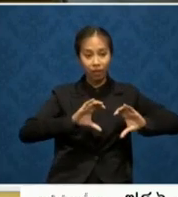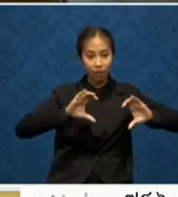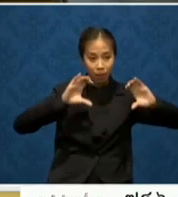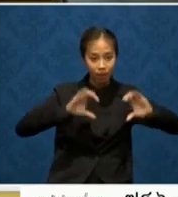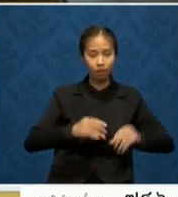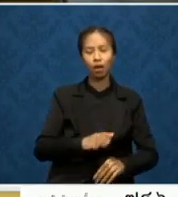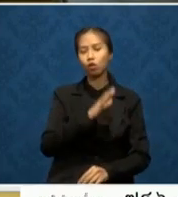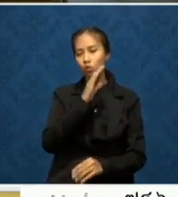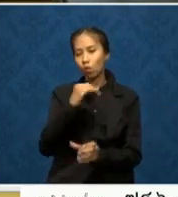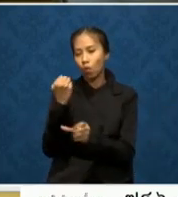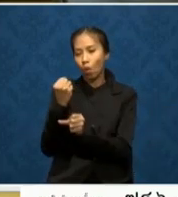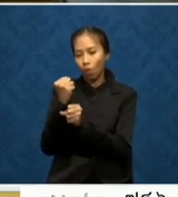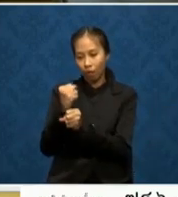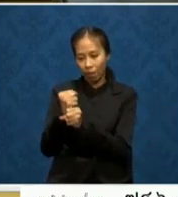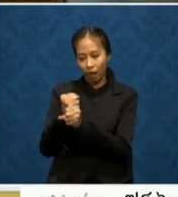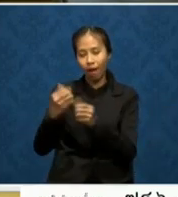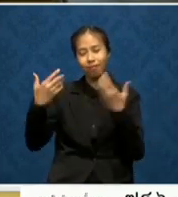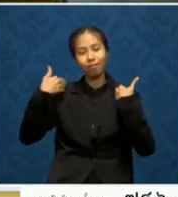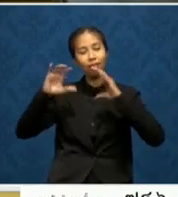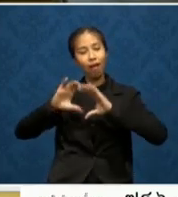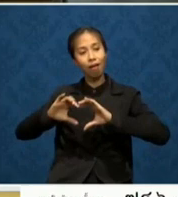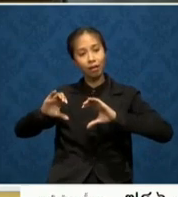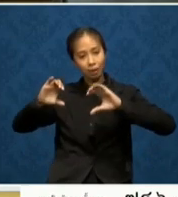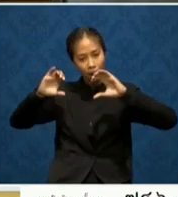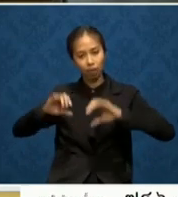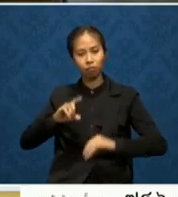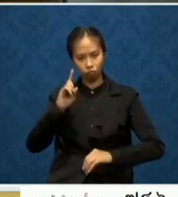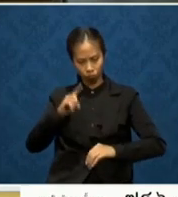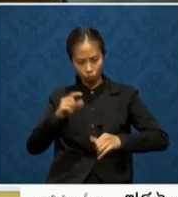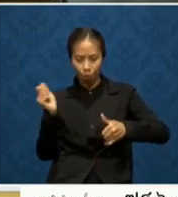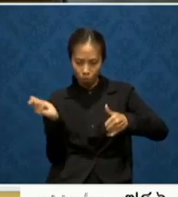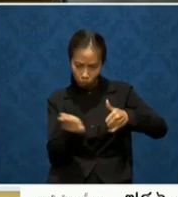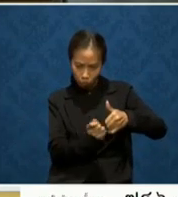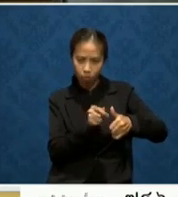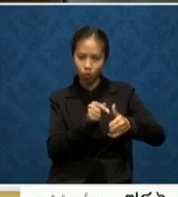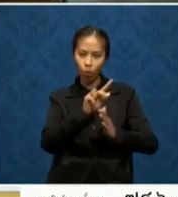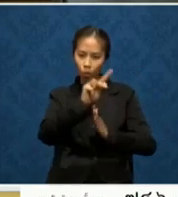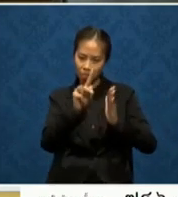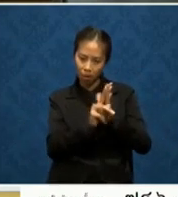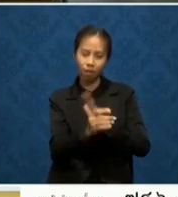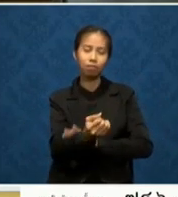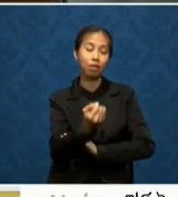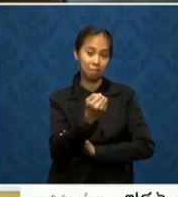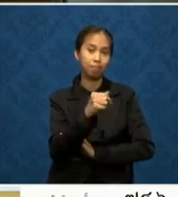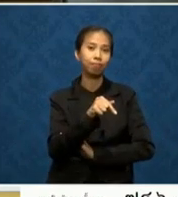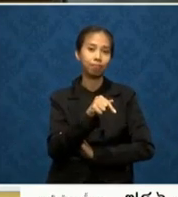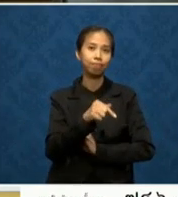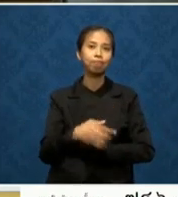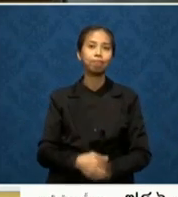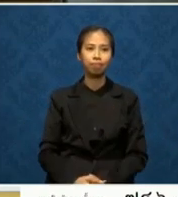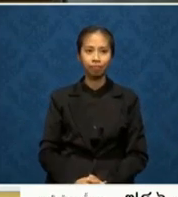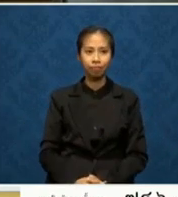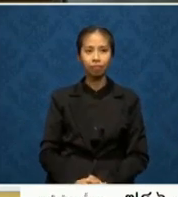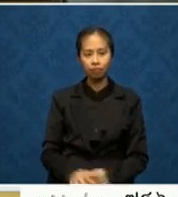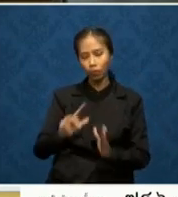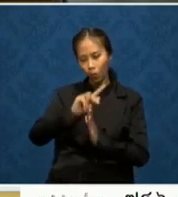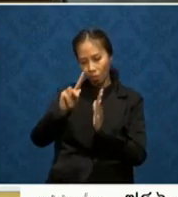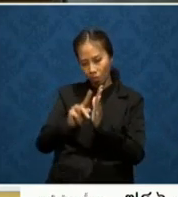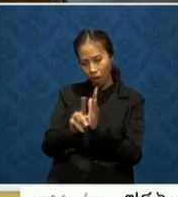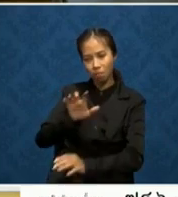งานของรัฐที่ท่านกำกับดูแลท่านต้องลงโทษนะครับการบังคับใช้กฎหมายต้